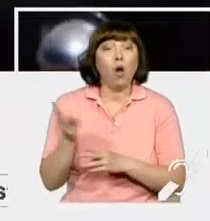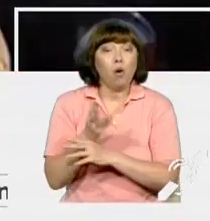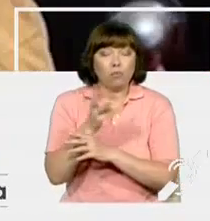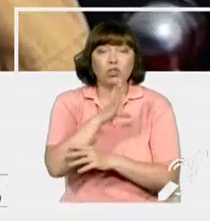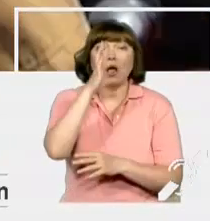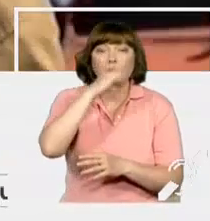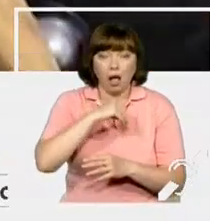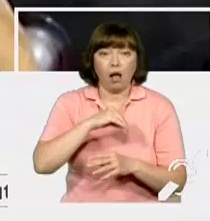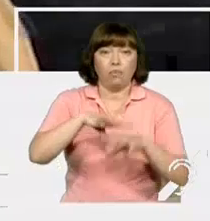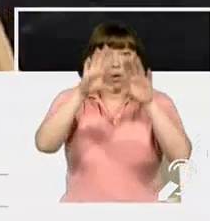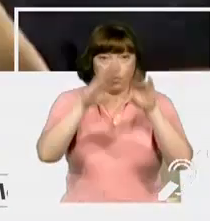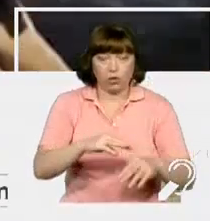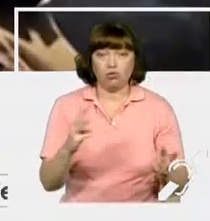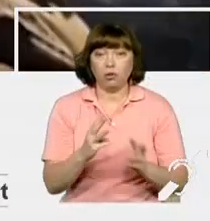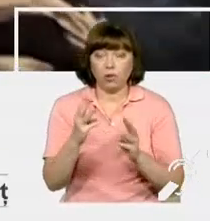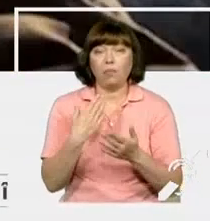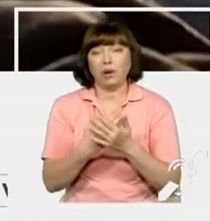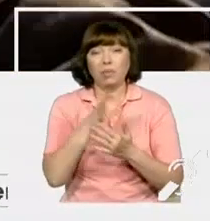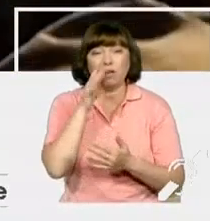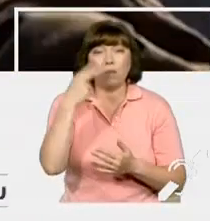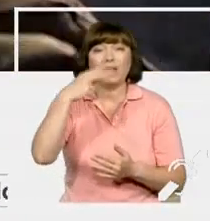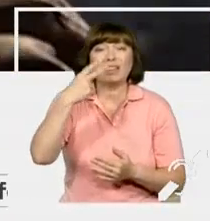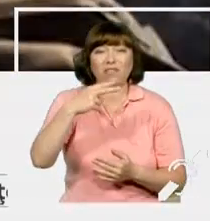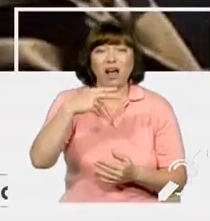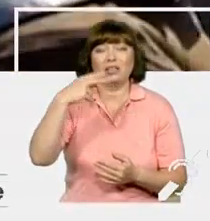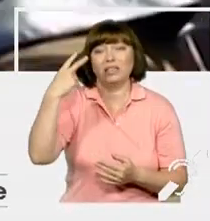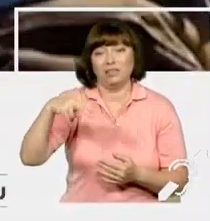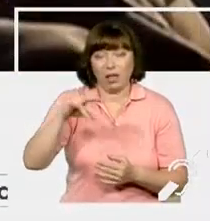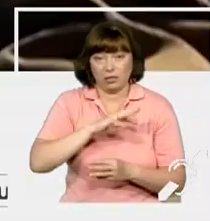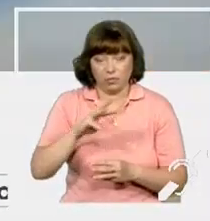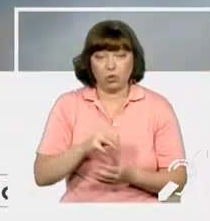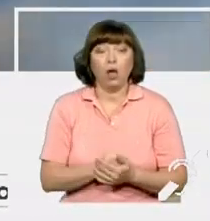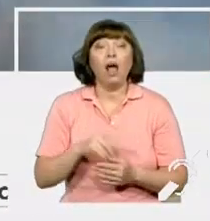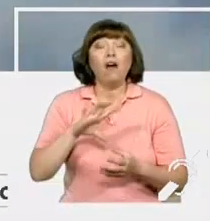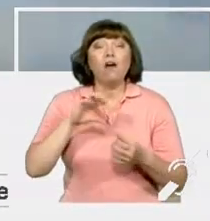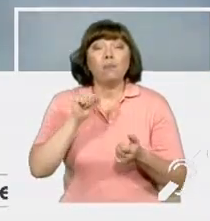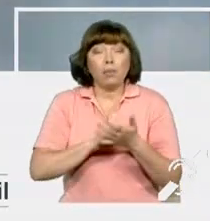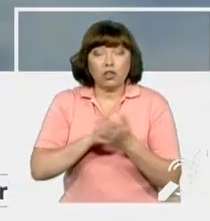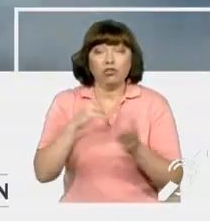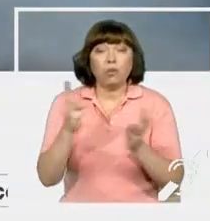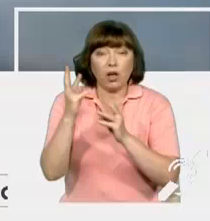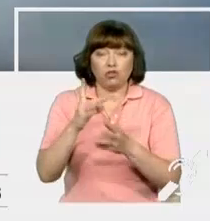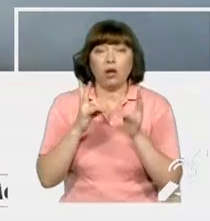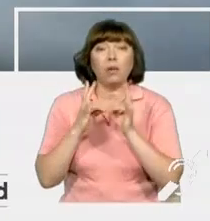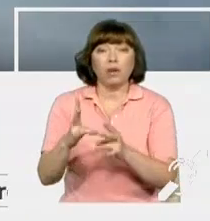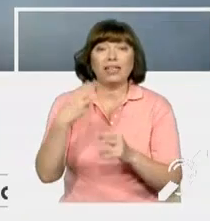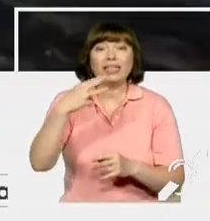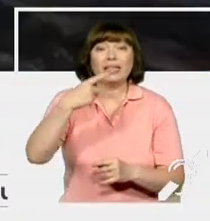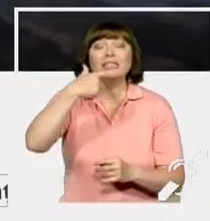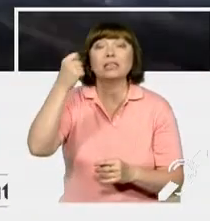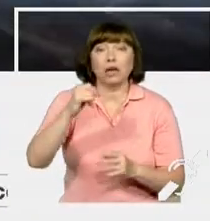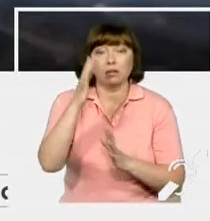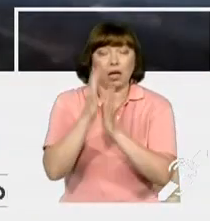au reușit să lichideze incendiul către orele 20 și 20. În urma incendiului au fost afectate 30 hectare